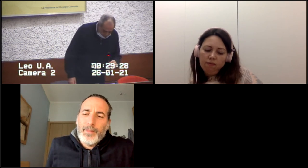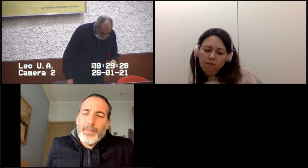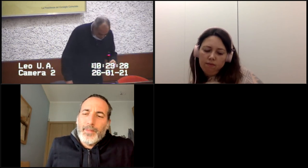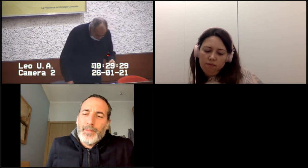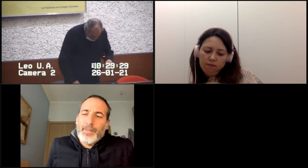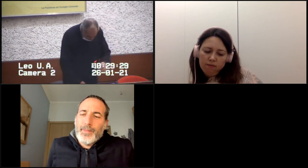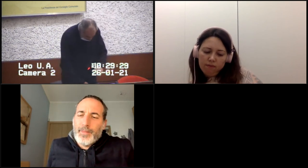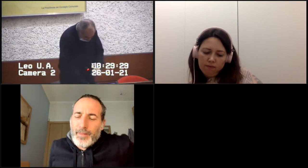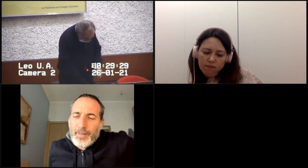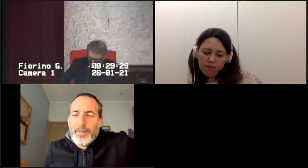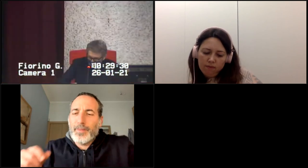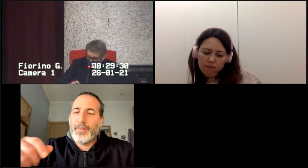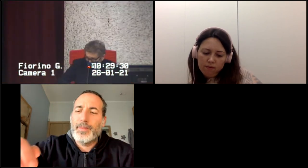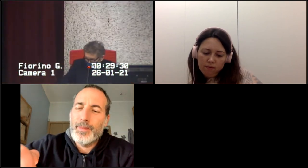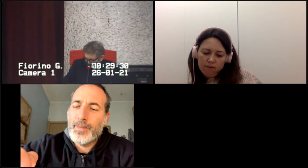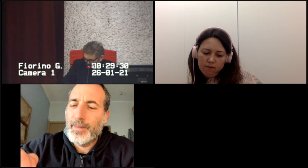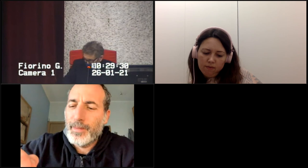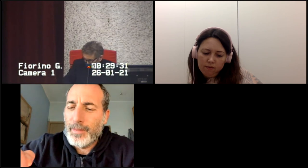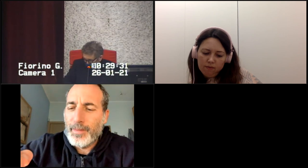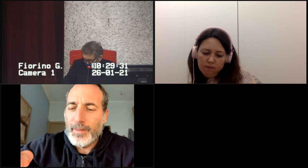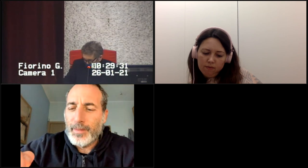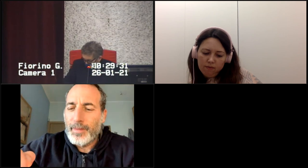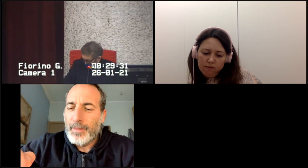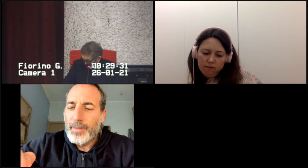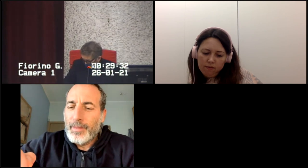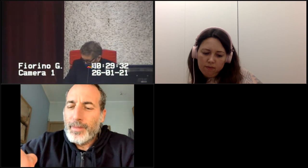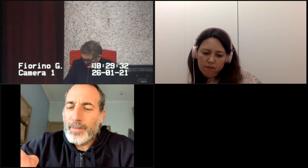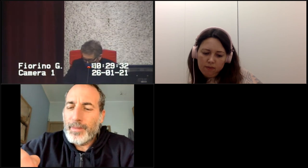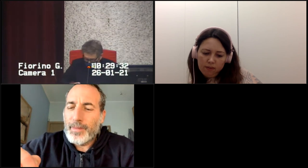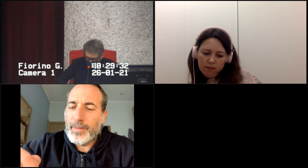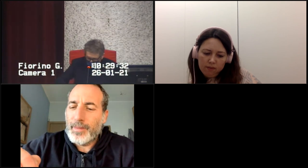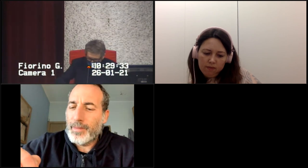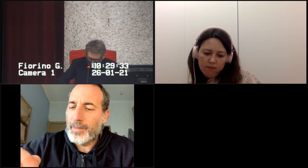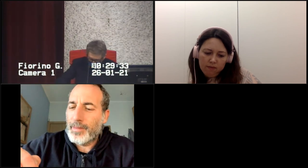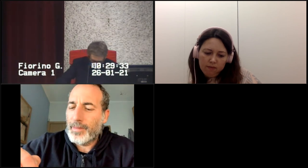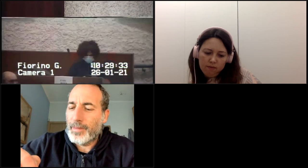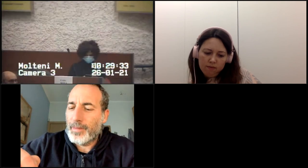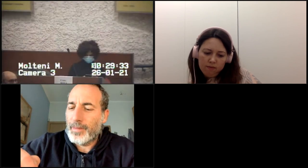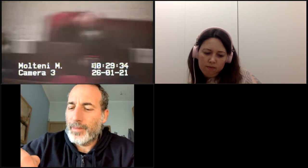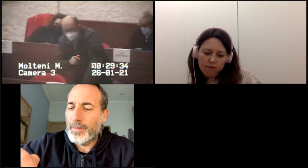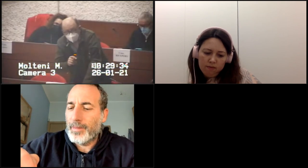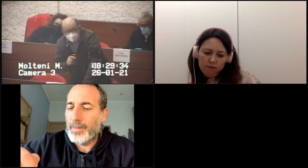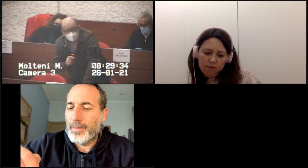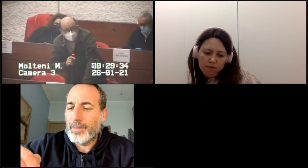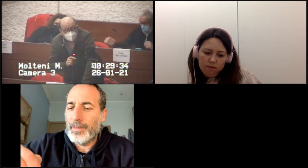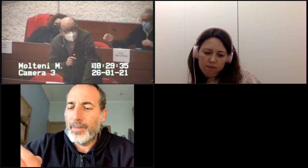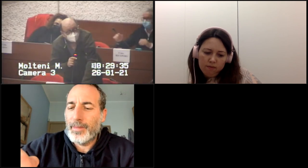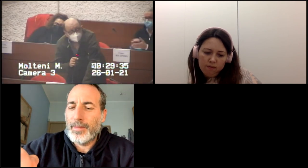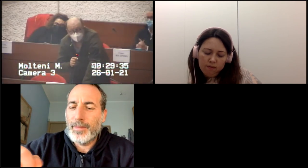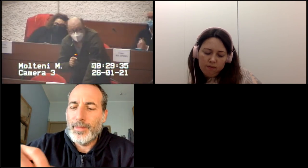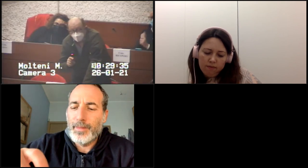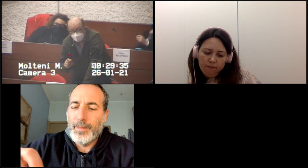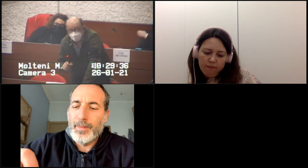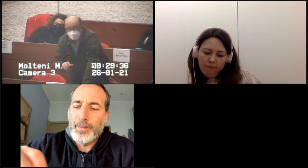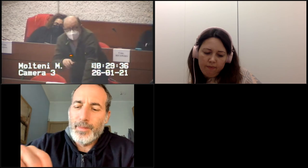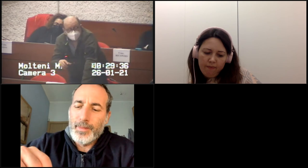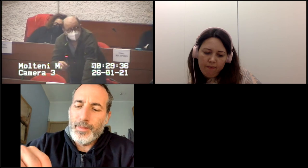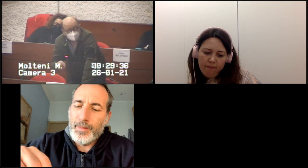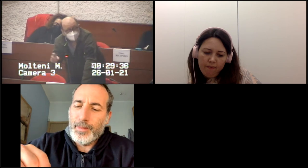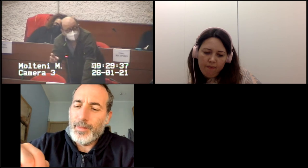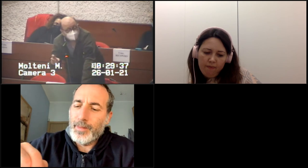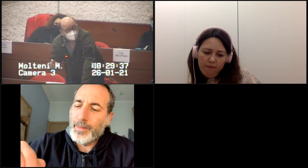astensione. Grazie. Amiamo Sesto, consigliere Molteni. Grazie Presidente. Così